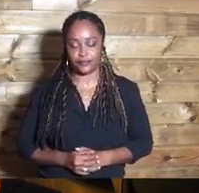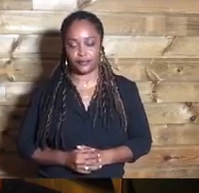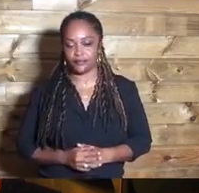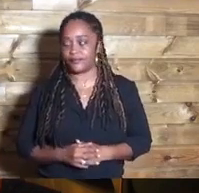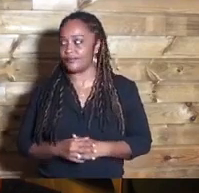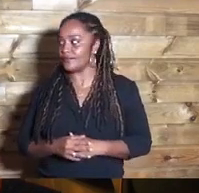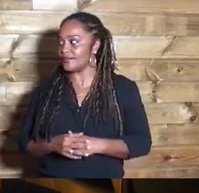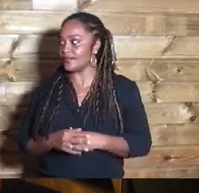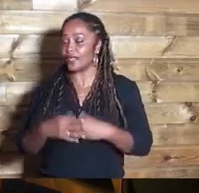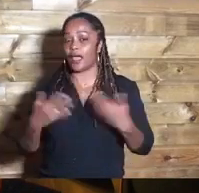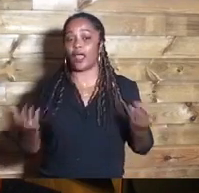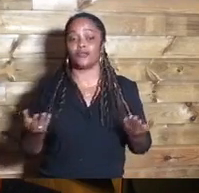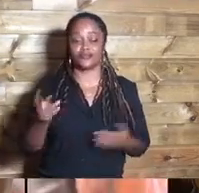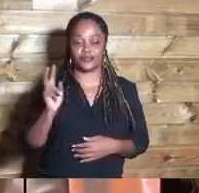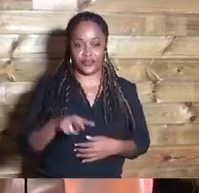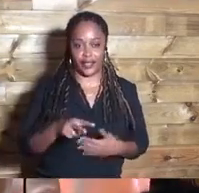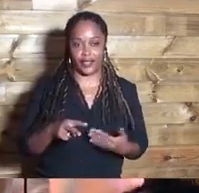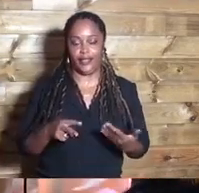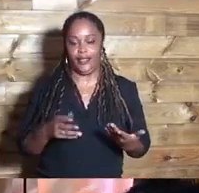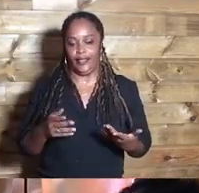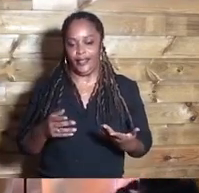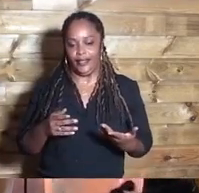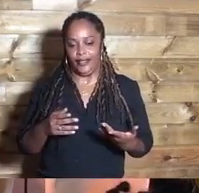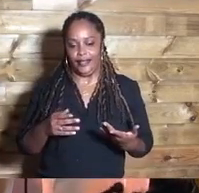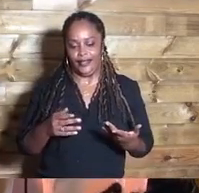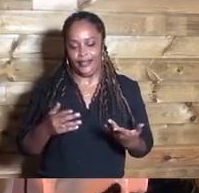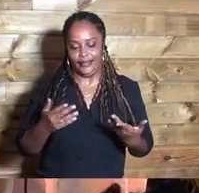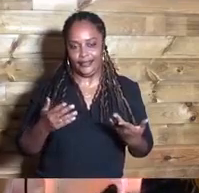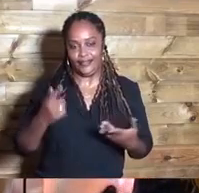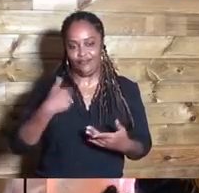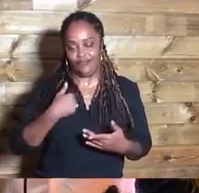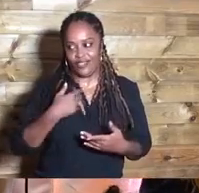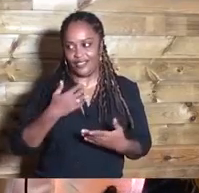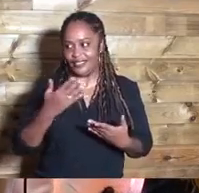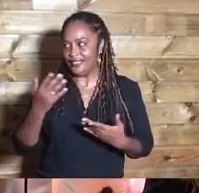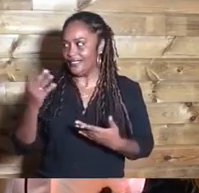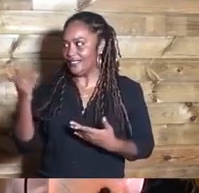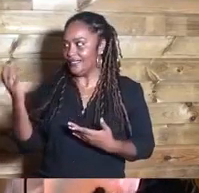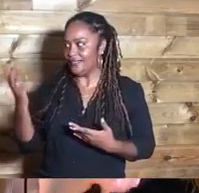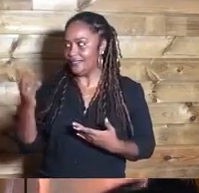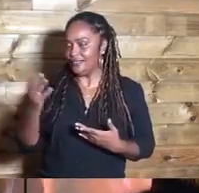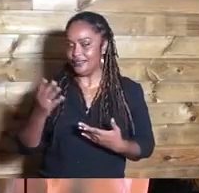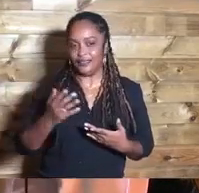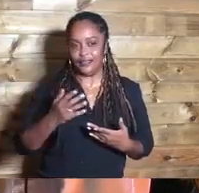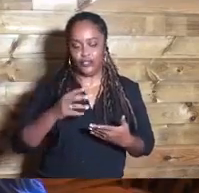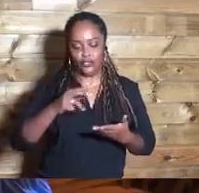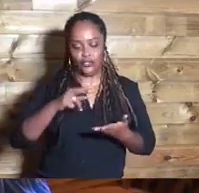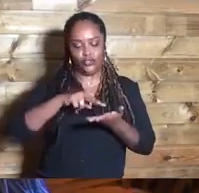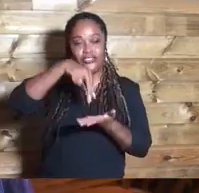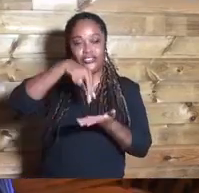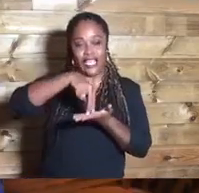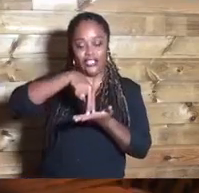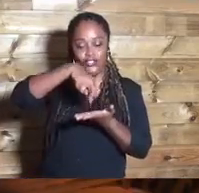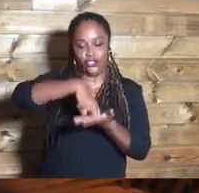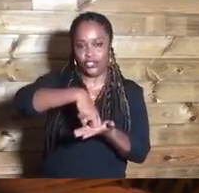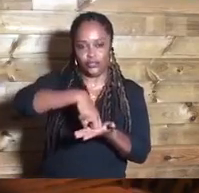Alors, c'est vrai, comme mot d'ordre là, ça n'a pas tant nous, mais moi, un mail, joue nous qu'elle mette à genoux,